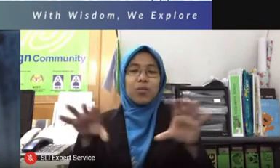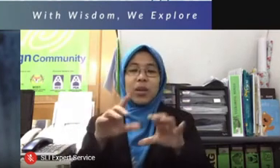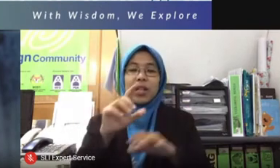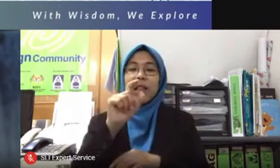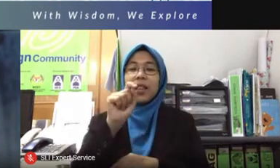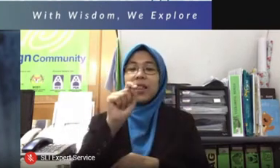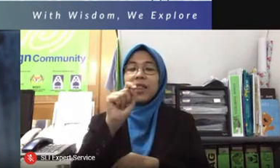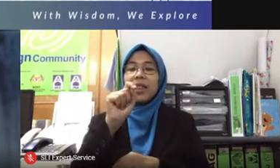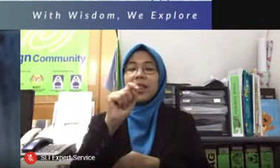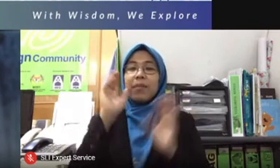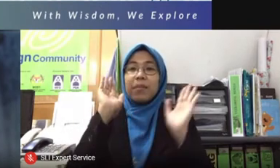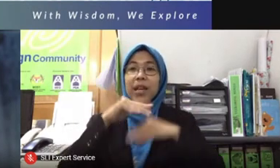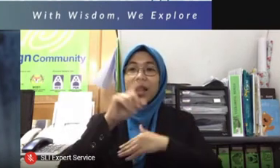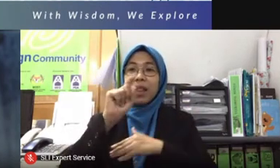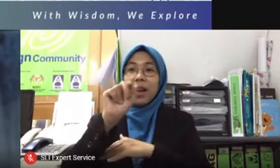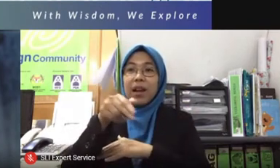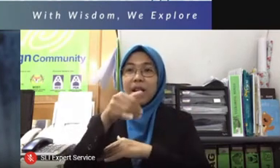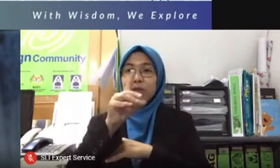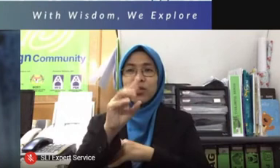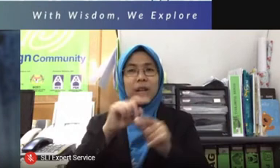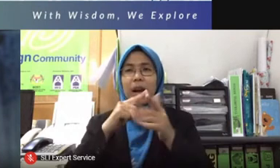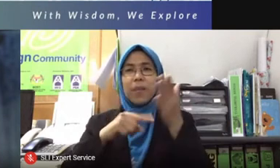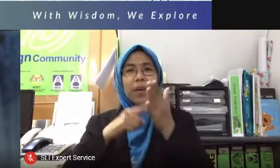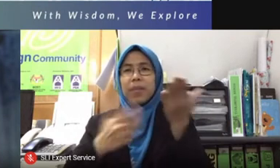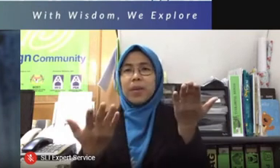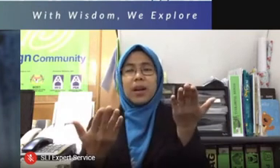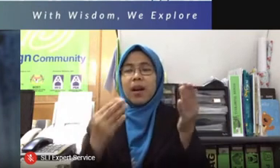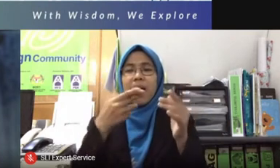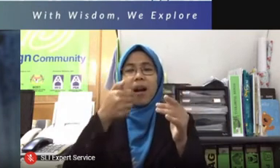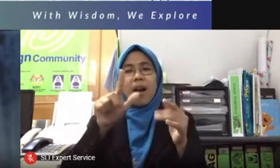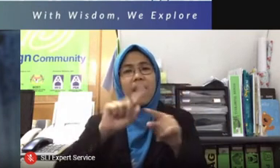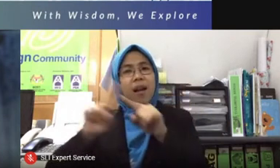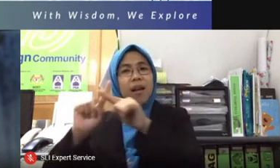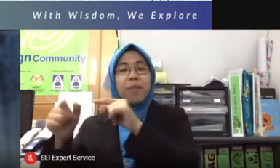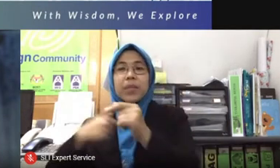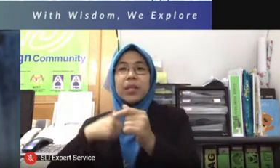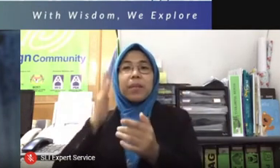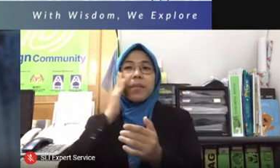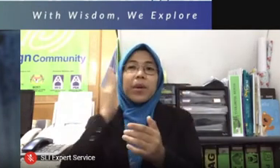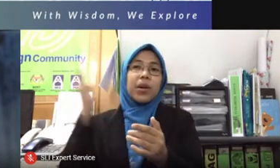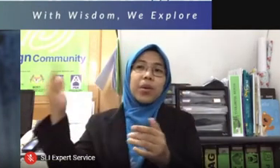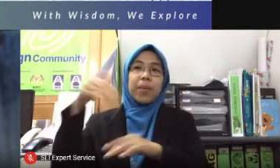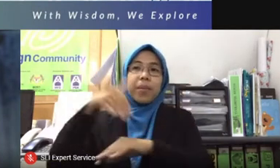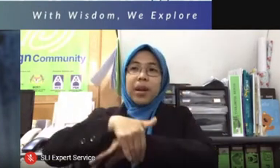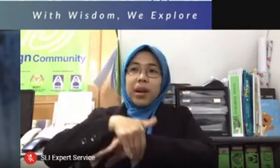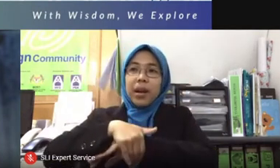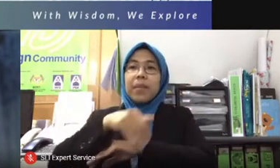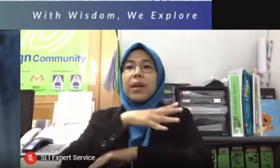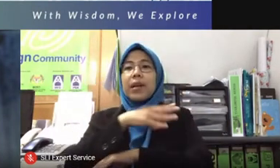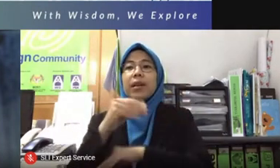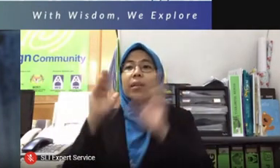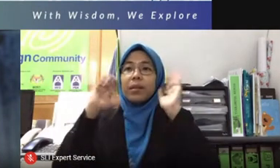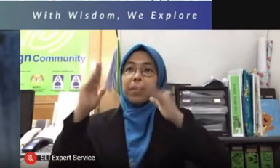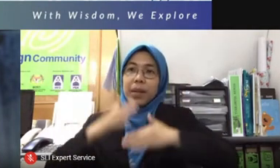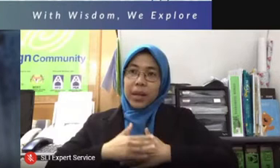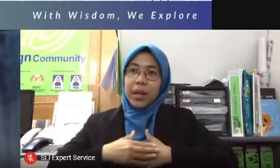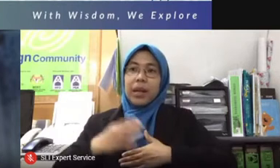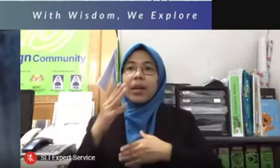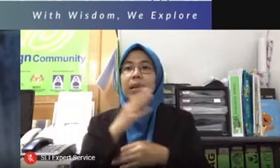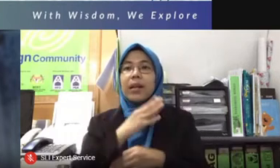okay, walaupun tak ada apa-apa occasion, tak ada apa-apa hal pun, just bangun tengah malam, solat